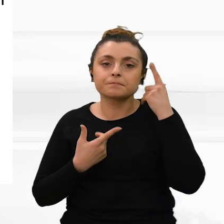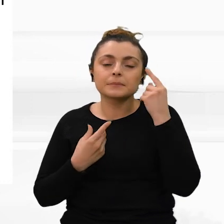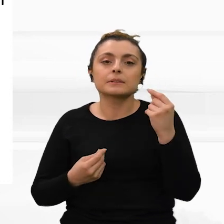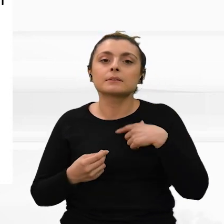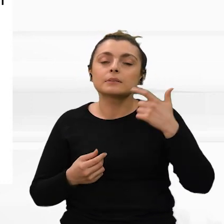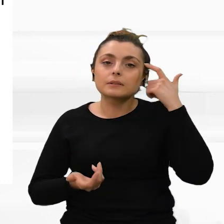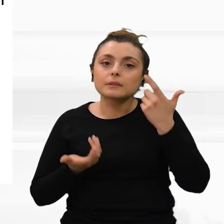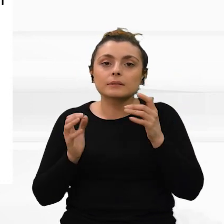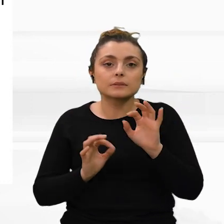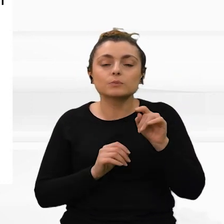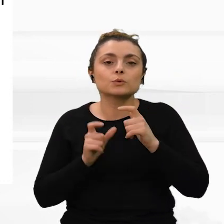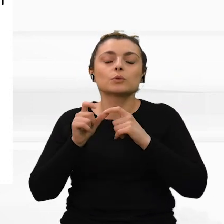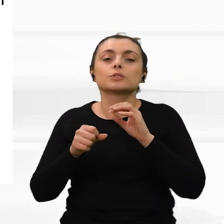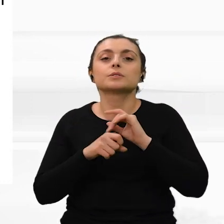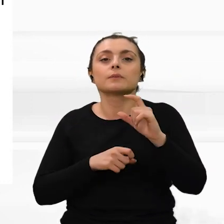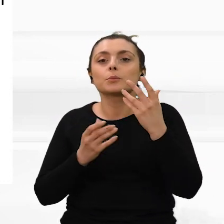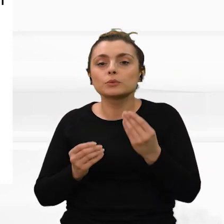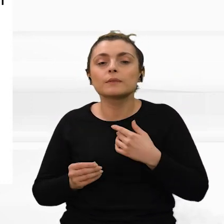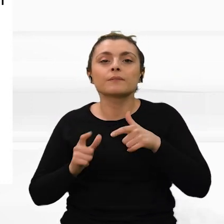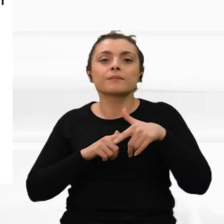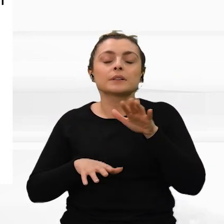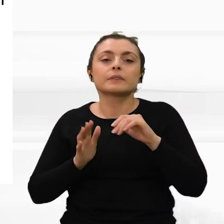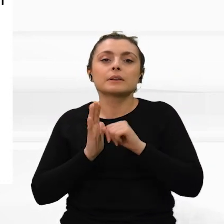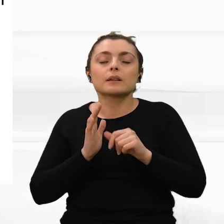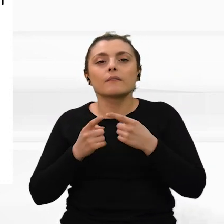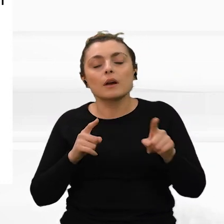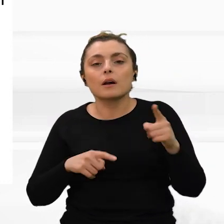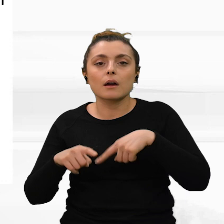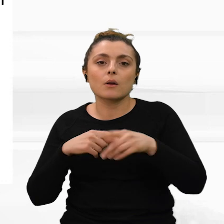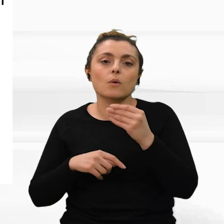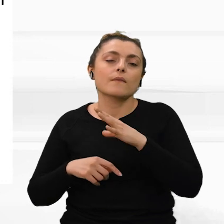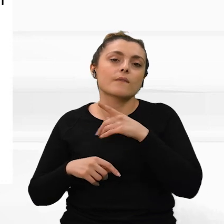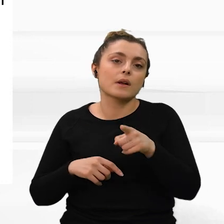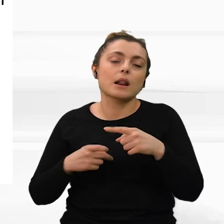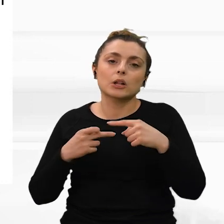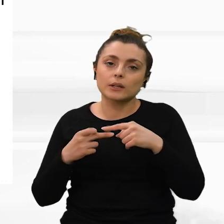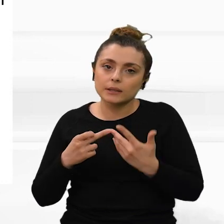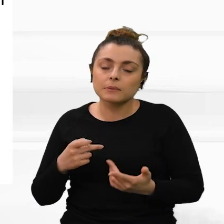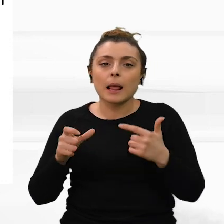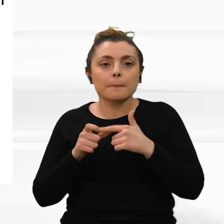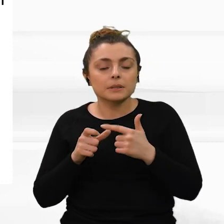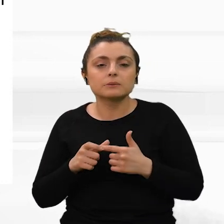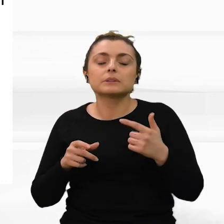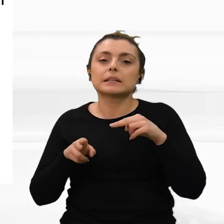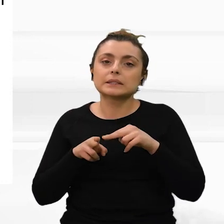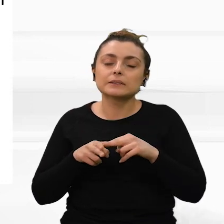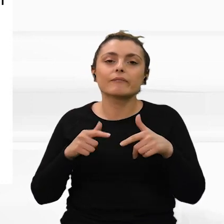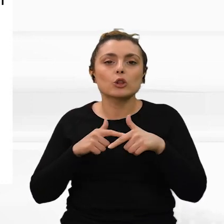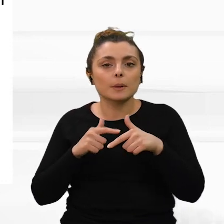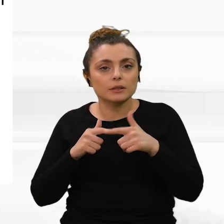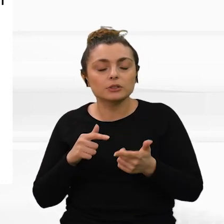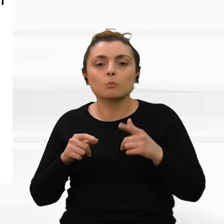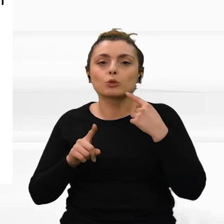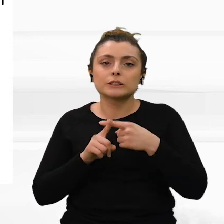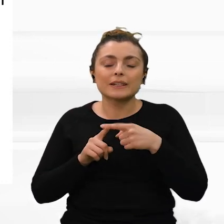bilginin kaynağı nedir bu soruya cevap olarak felsefe tarihinde farklı yaklaşımlar var rasyonalizm empirizm kalite sizin